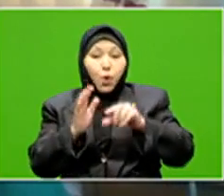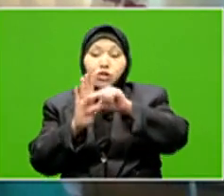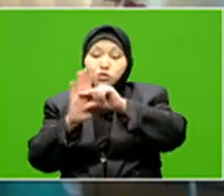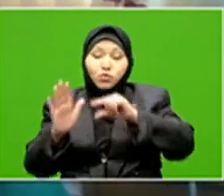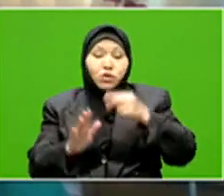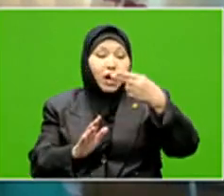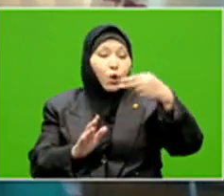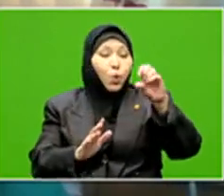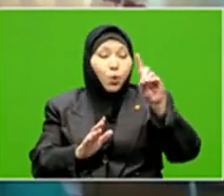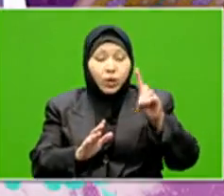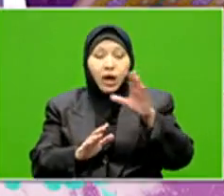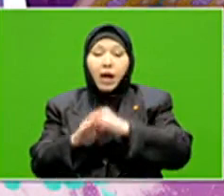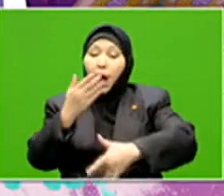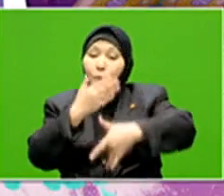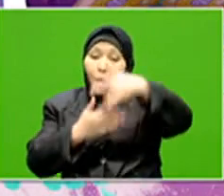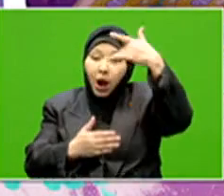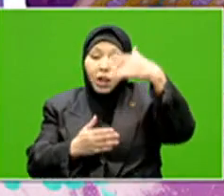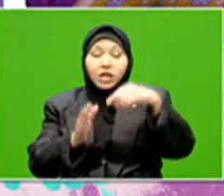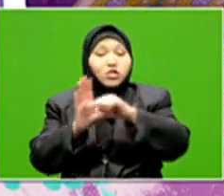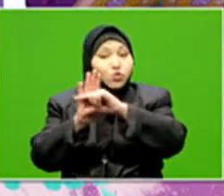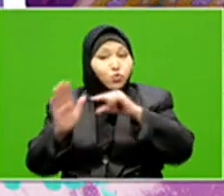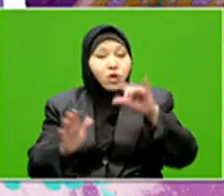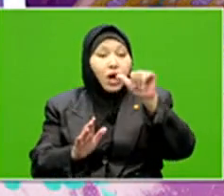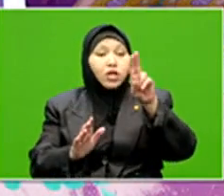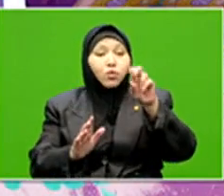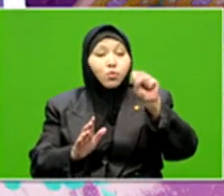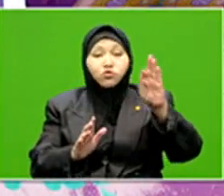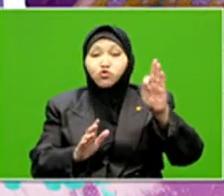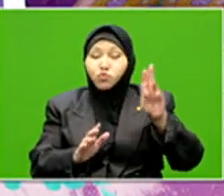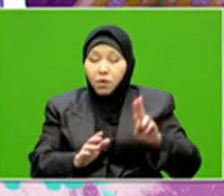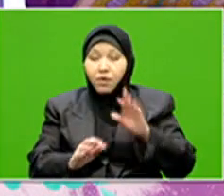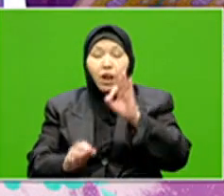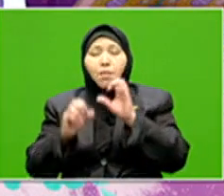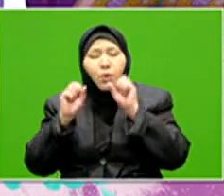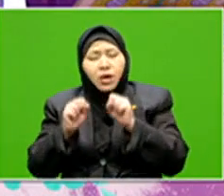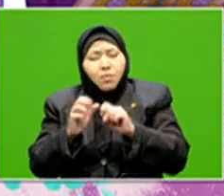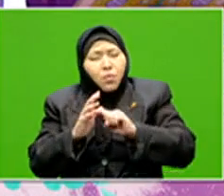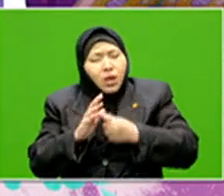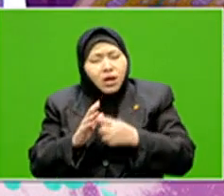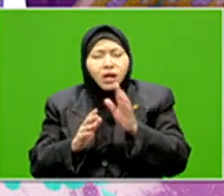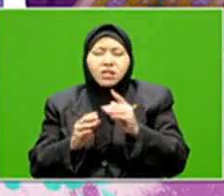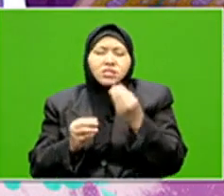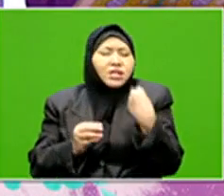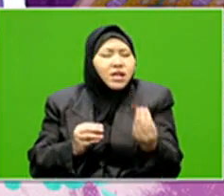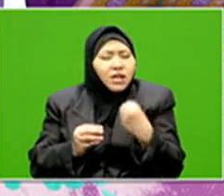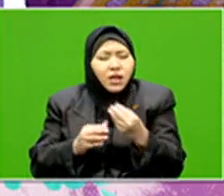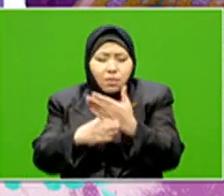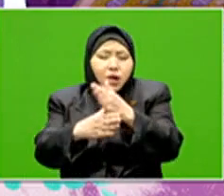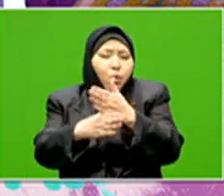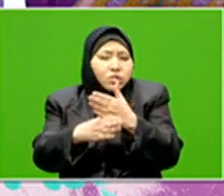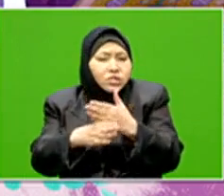juga awal surah Yusuf. Kalau Ustaz boleh mulakan dahulu sedikit, ya, sedikit perkongsian